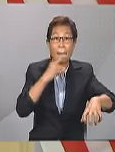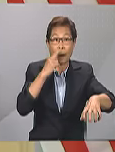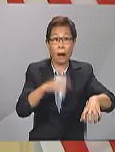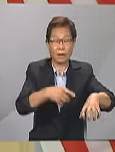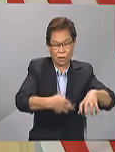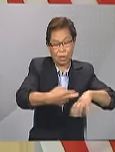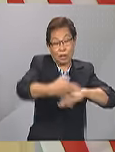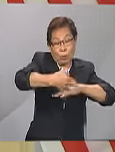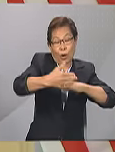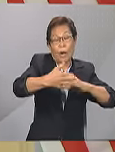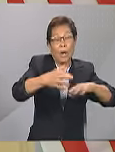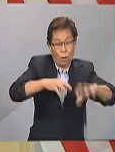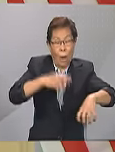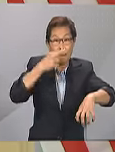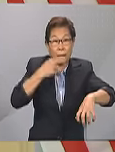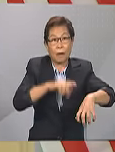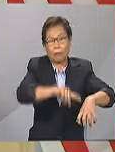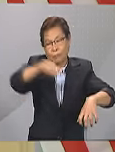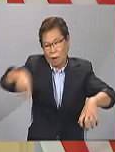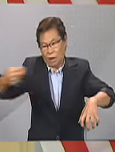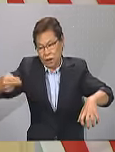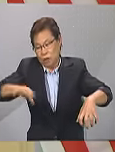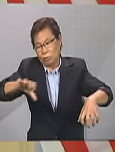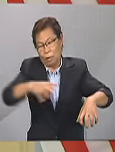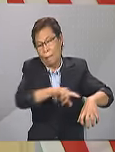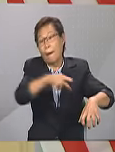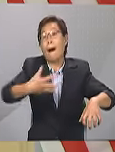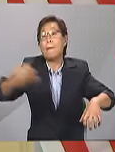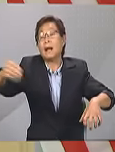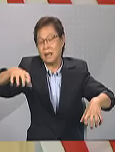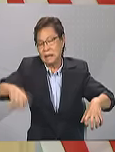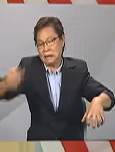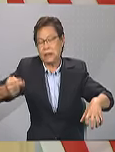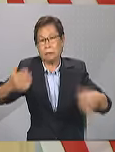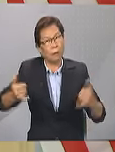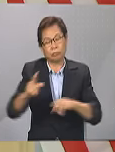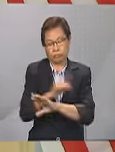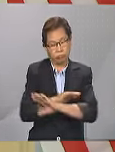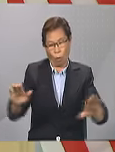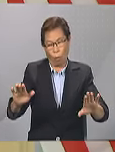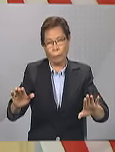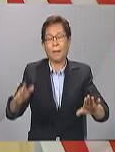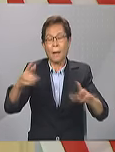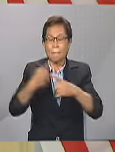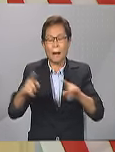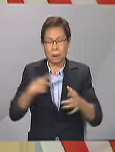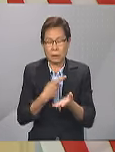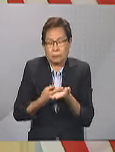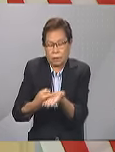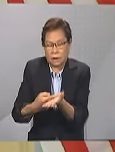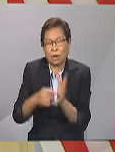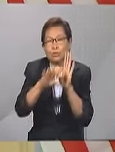zona merah ndak balik terjun hijau juga kita tidak benar karena geprek rawalini oleh walaupun kita sedang berbincang